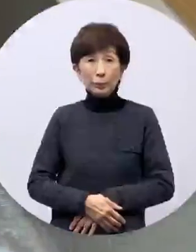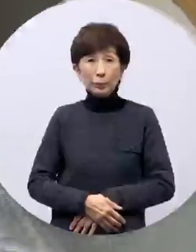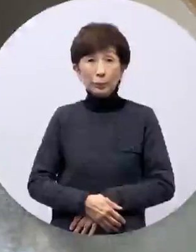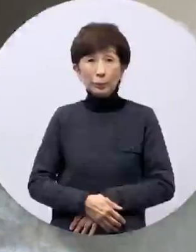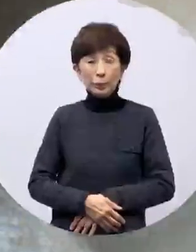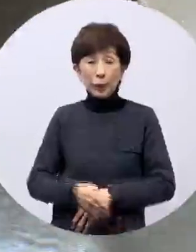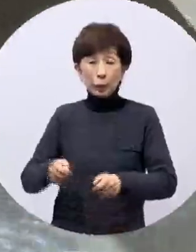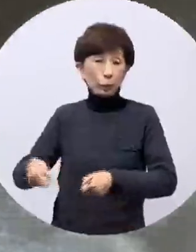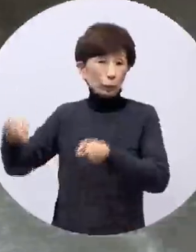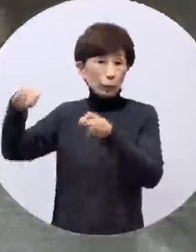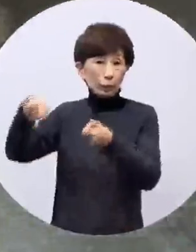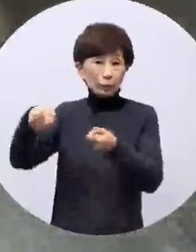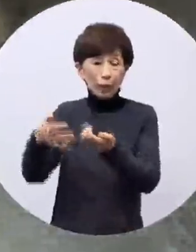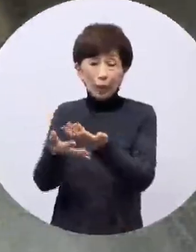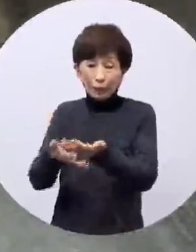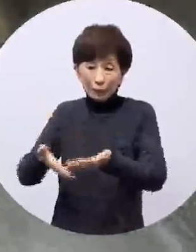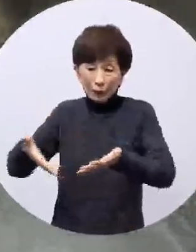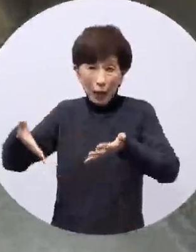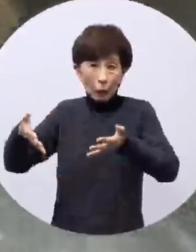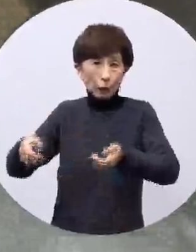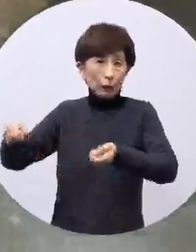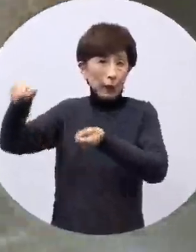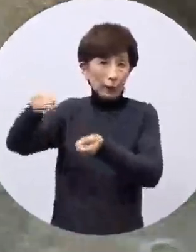茹で上がったらザルにあけます。